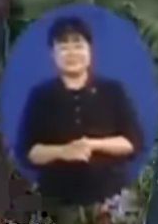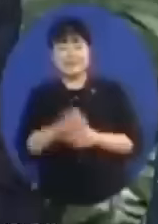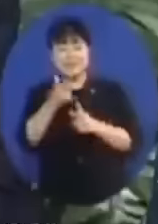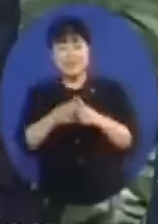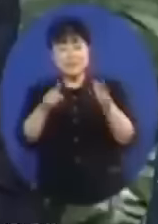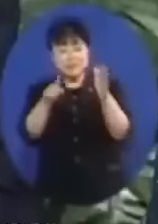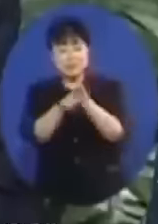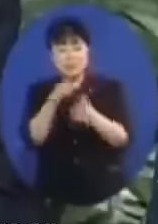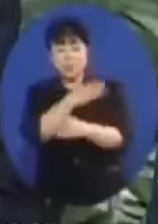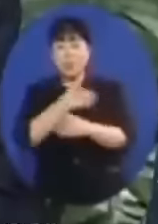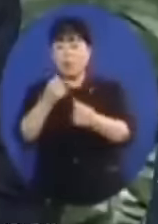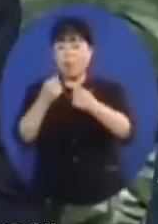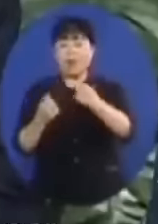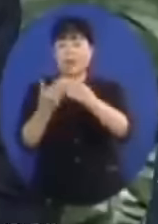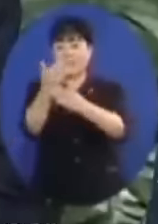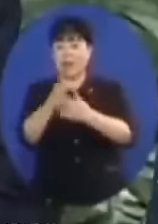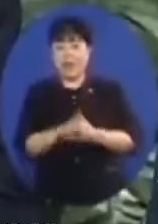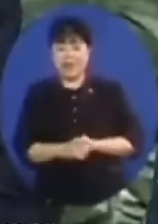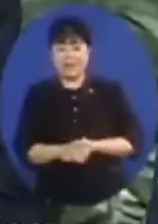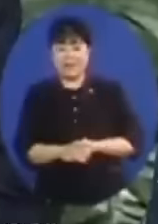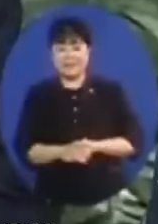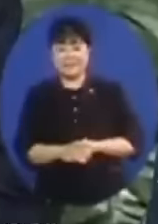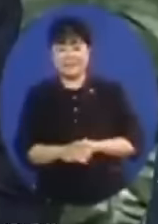예수 믿으면 또 건강해진